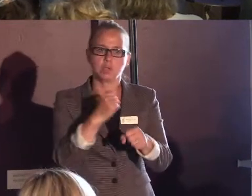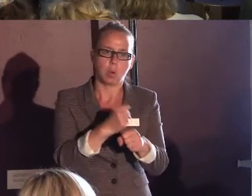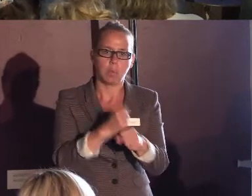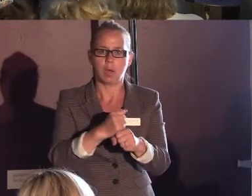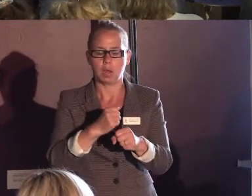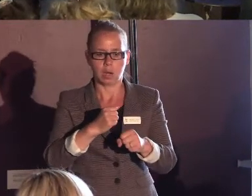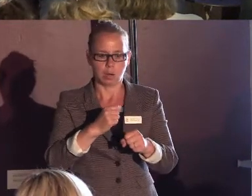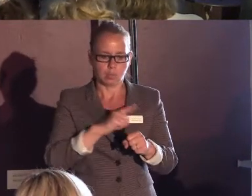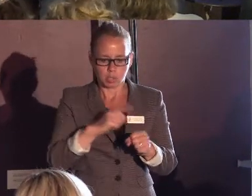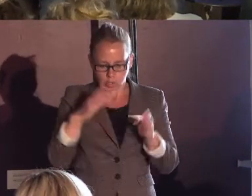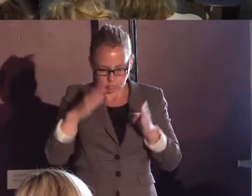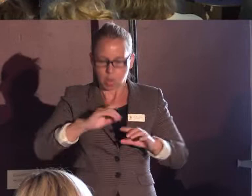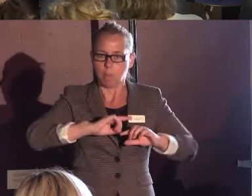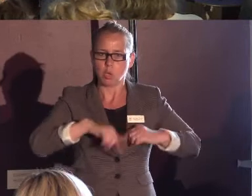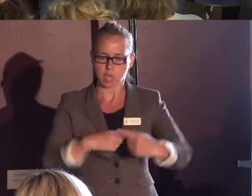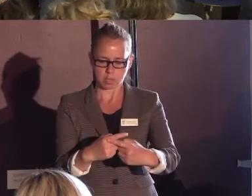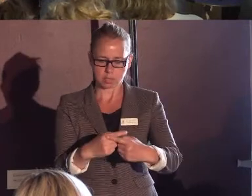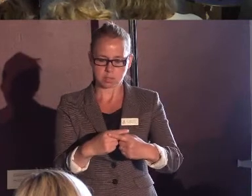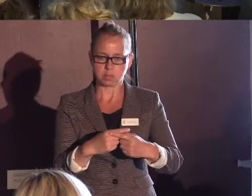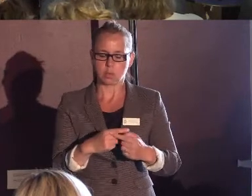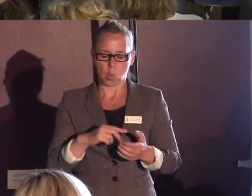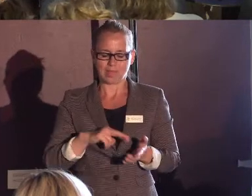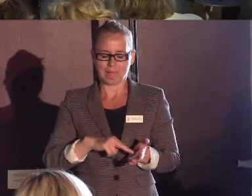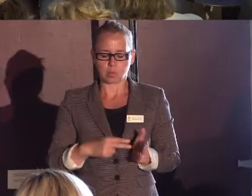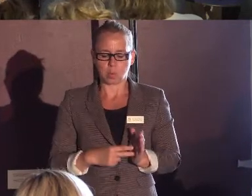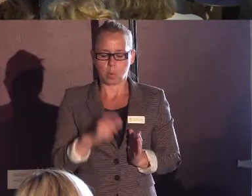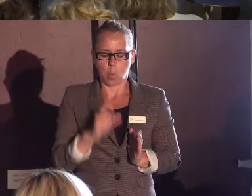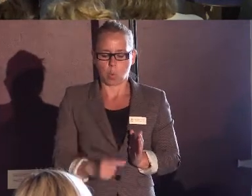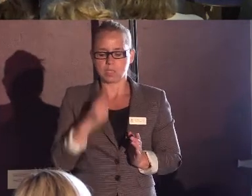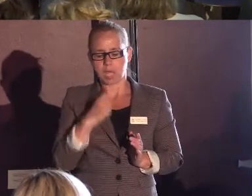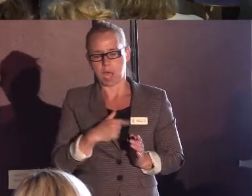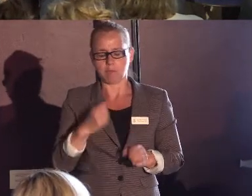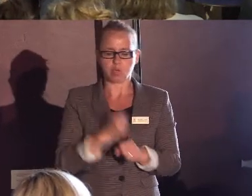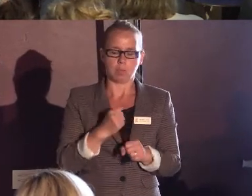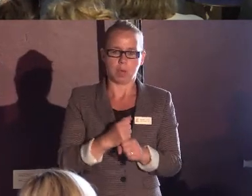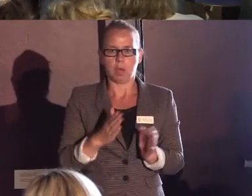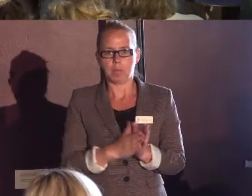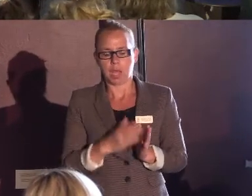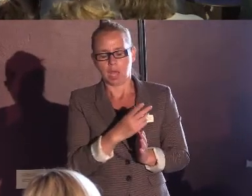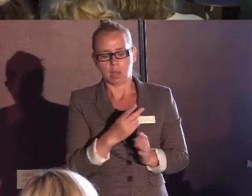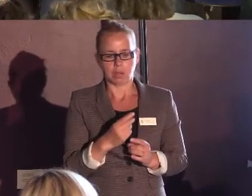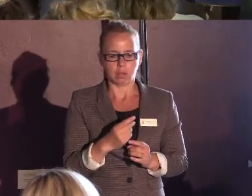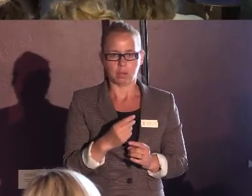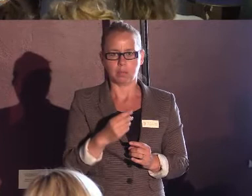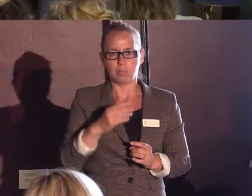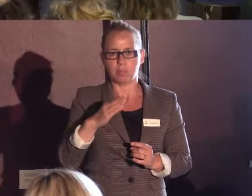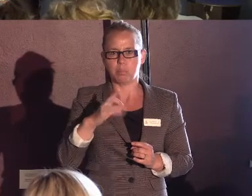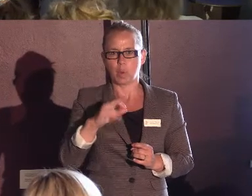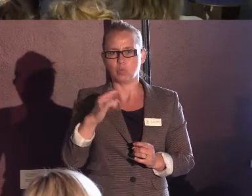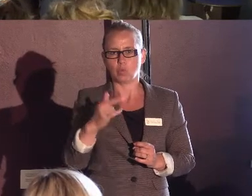vi arbetar processorienterat och teknologen säger vi arbetar med prototyping sessions. Alltså vi hittar